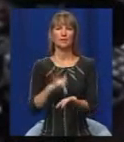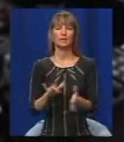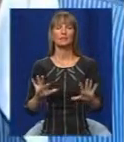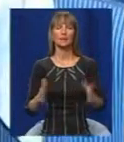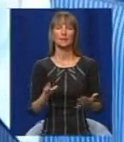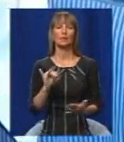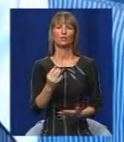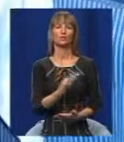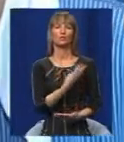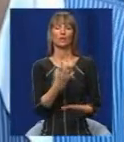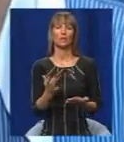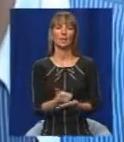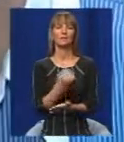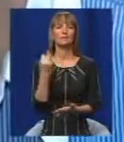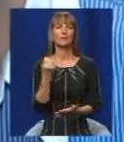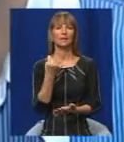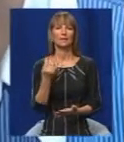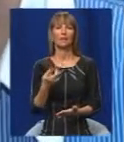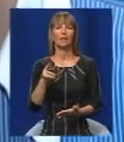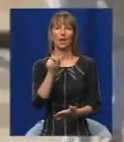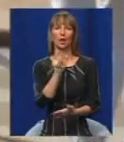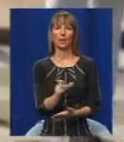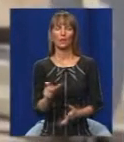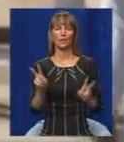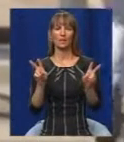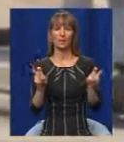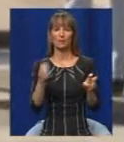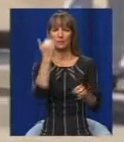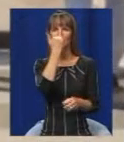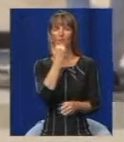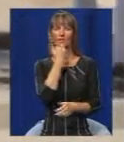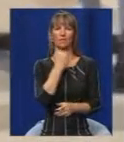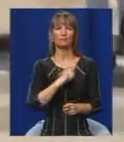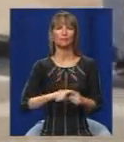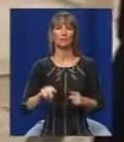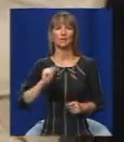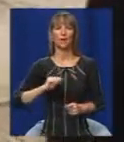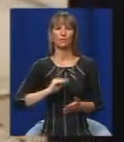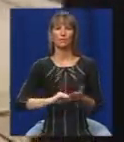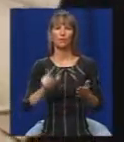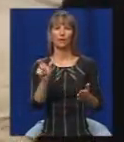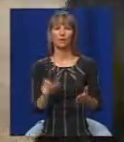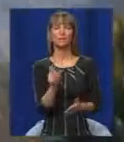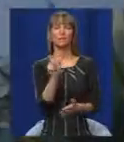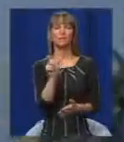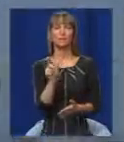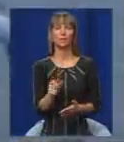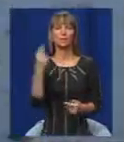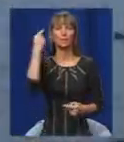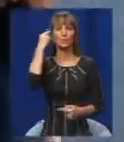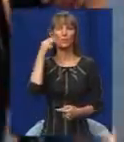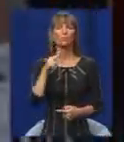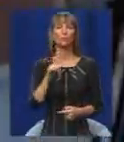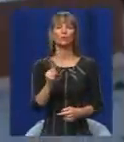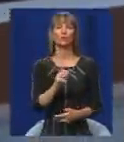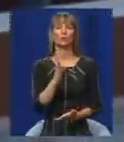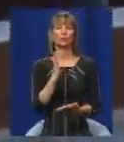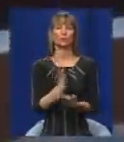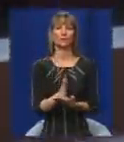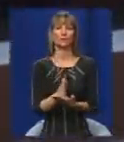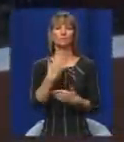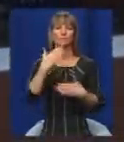і прагнуть знаходити цікаві для людей теми. Завдяки оперативній роботі журналістів люди дізнаються про те, що відбувається